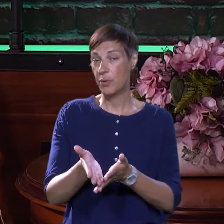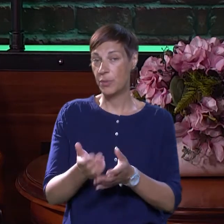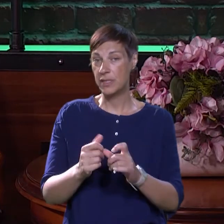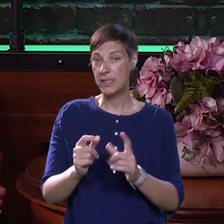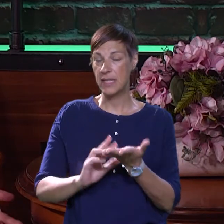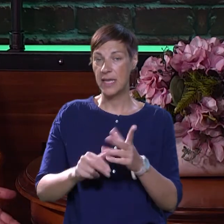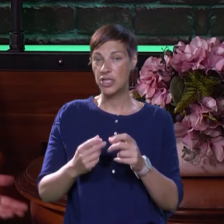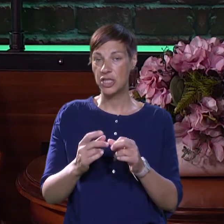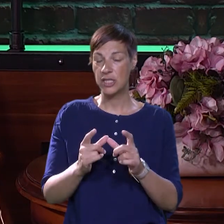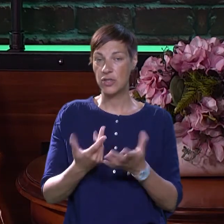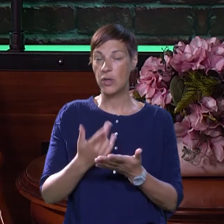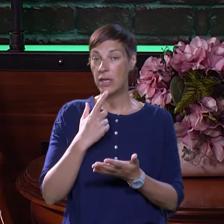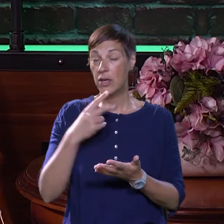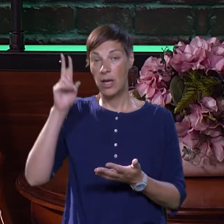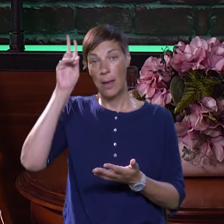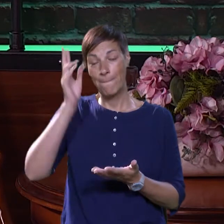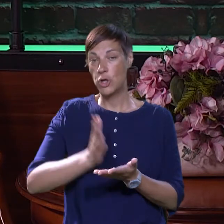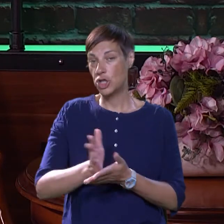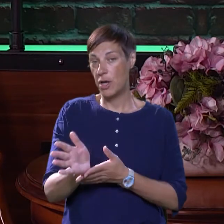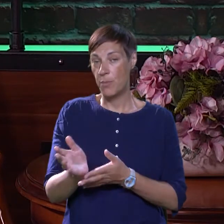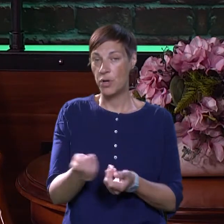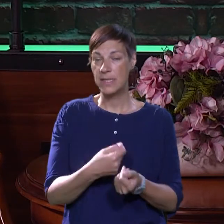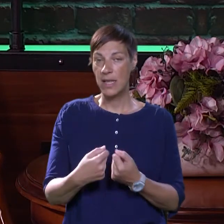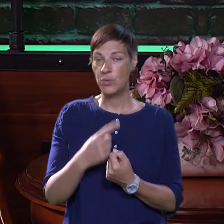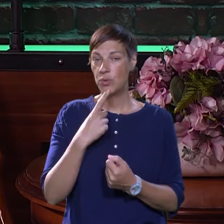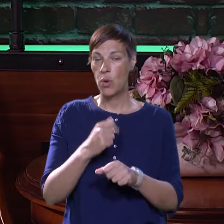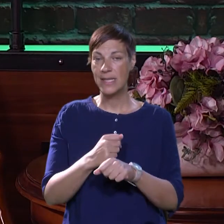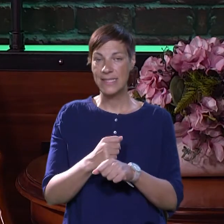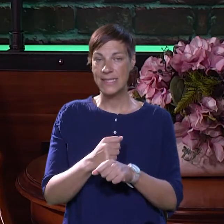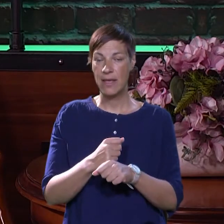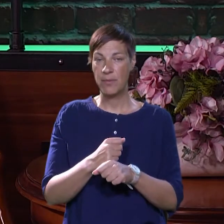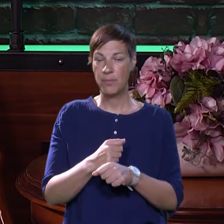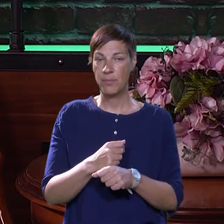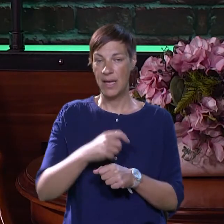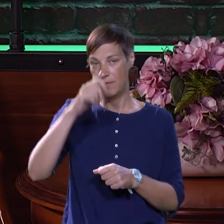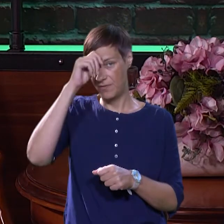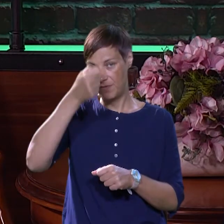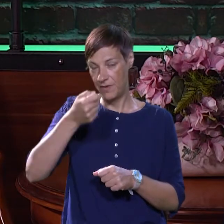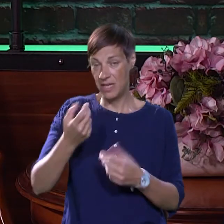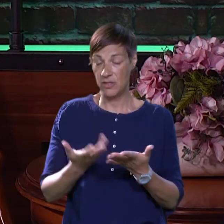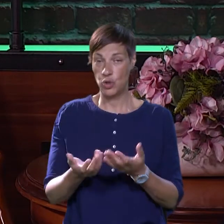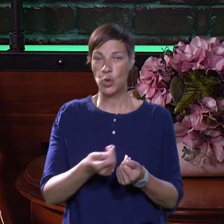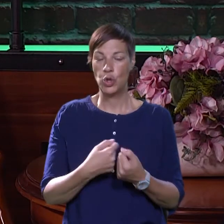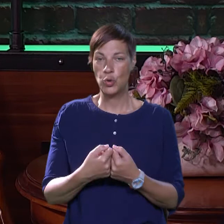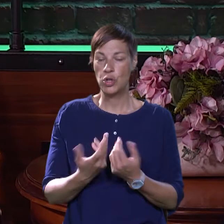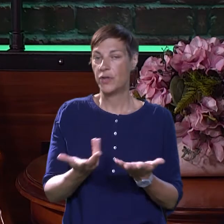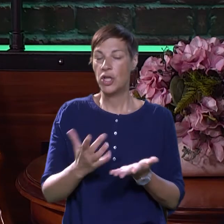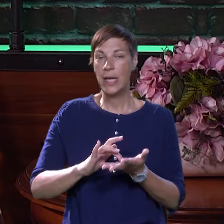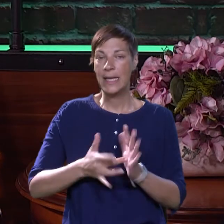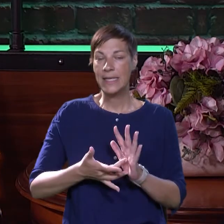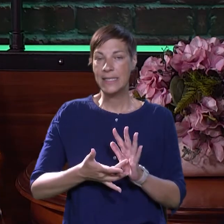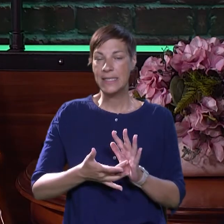u Snježnicu, koga možemo, recimo, poslati negdje u udrugu koja se bavi tipa Francusku alijansu ili, dakle, to je